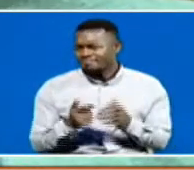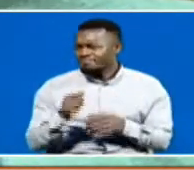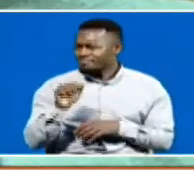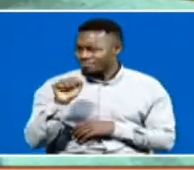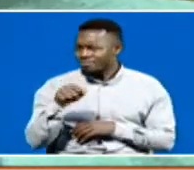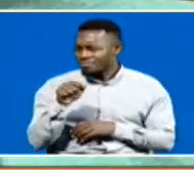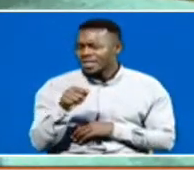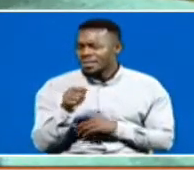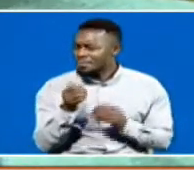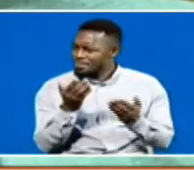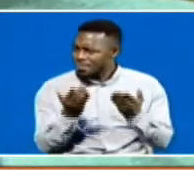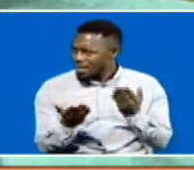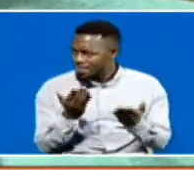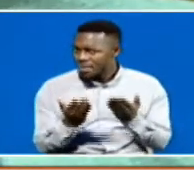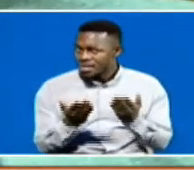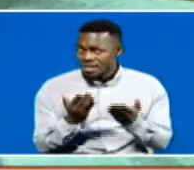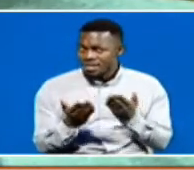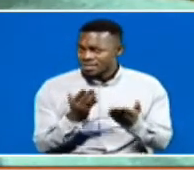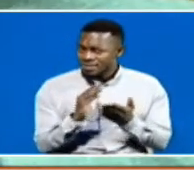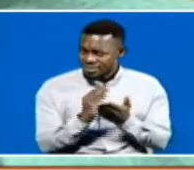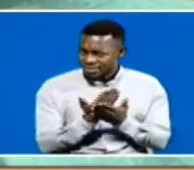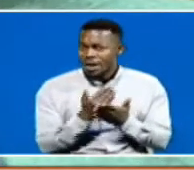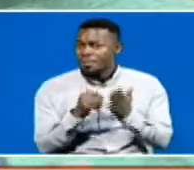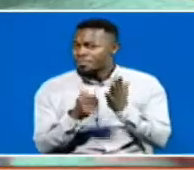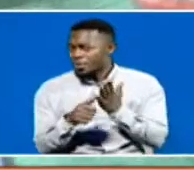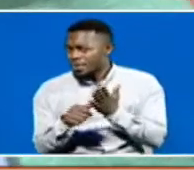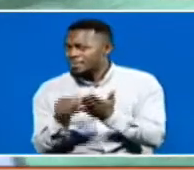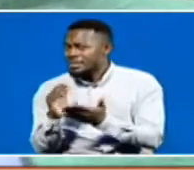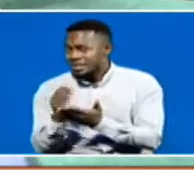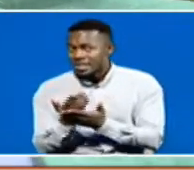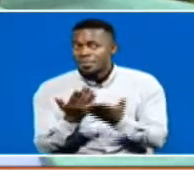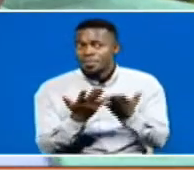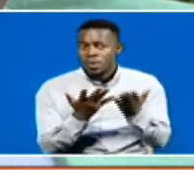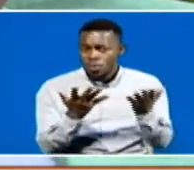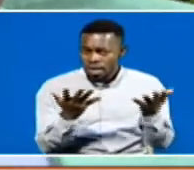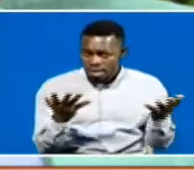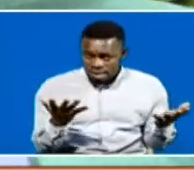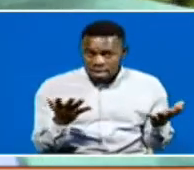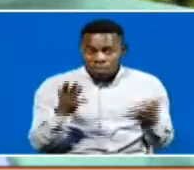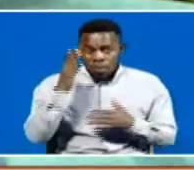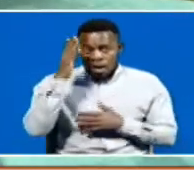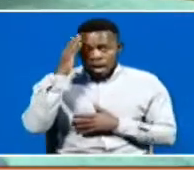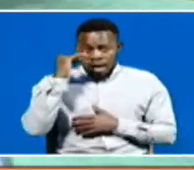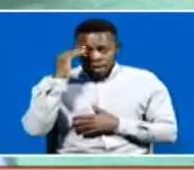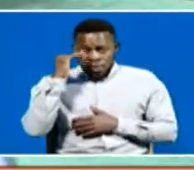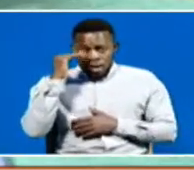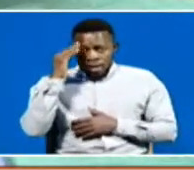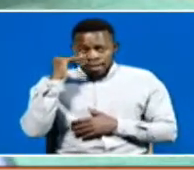maybe there was some, you know, a choreographed